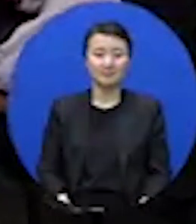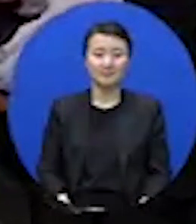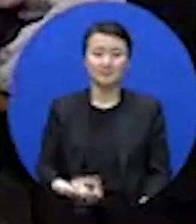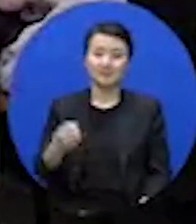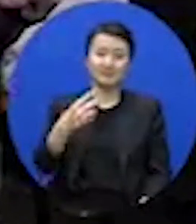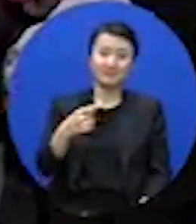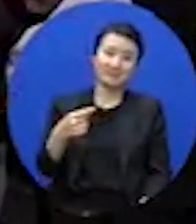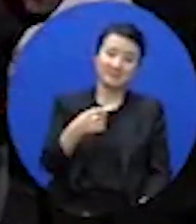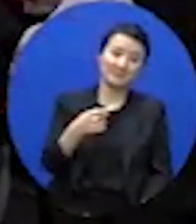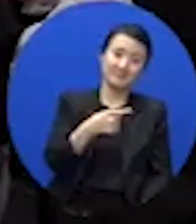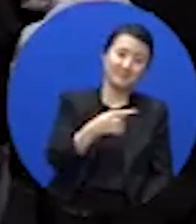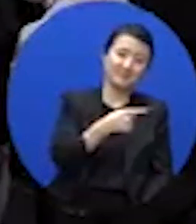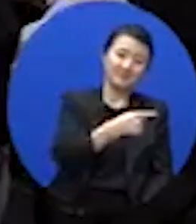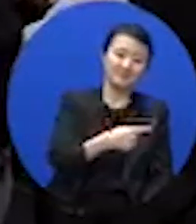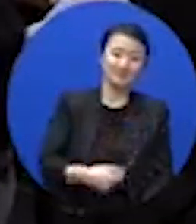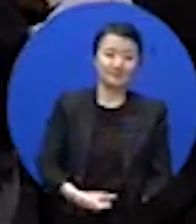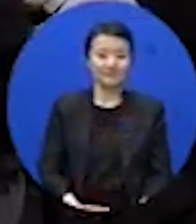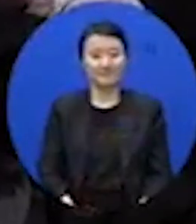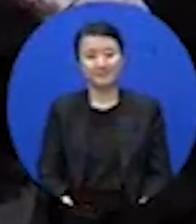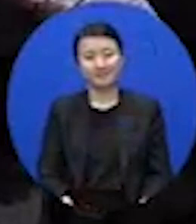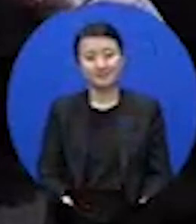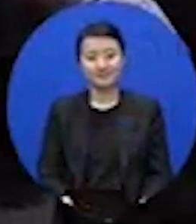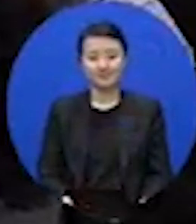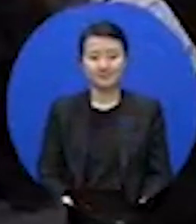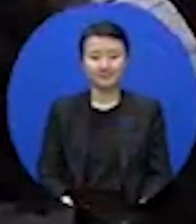제가 뒤로 넘겼네요.